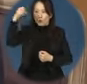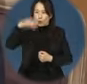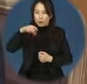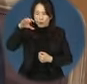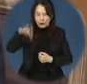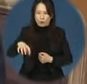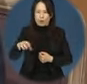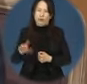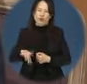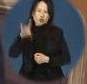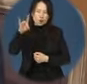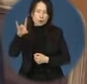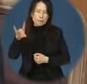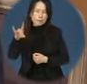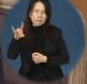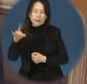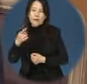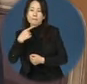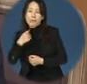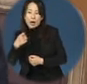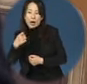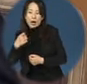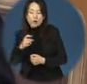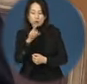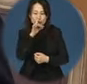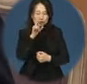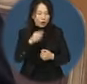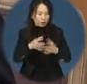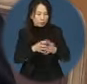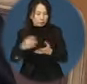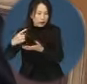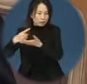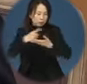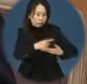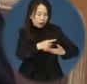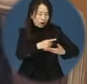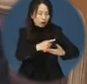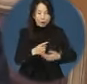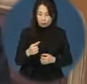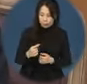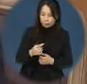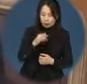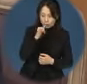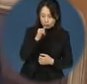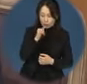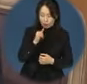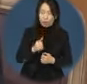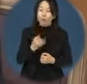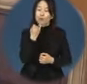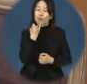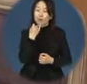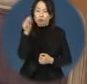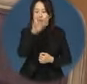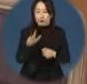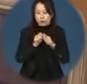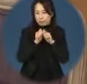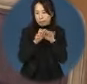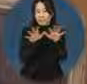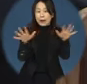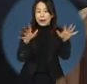나서 어 중 대번에 보고 하니까 중 100원에서 전국에서 이런 제도가 있으니까 하면 좋겠다 해서 정보의 확산이